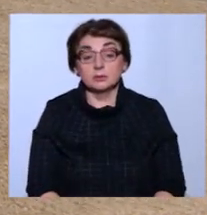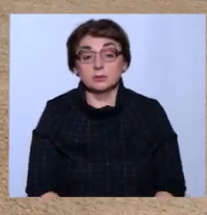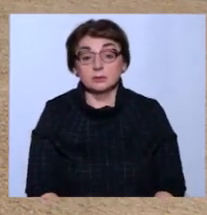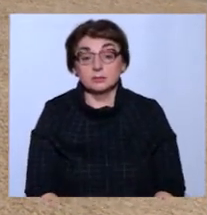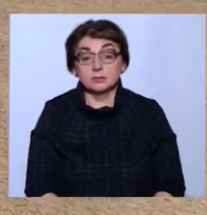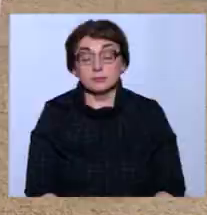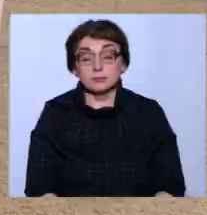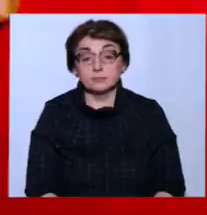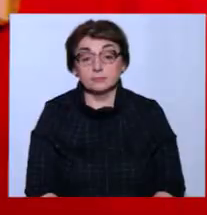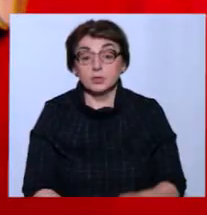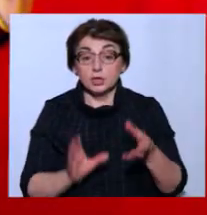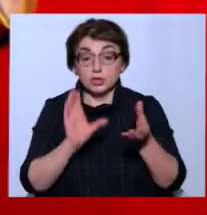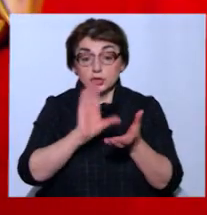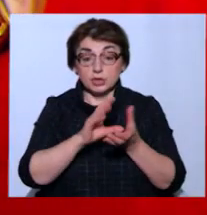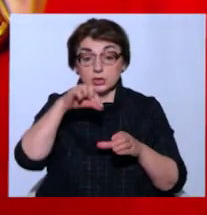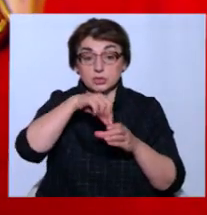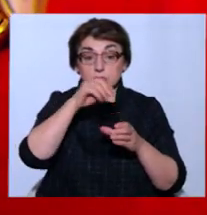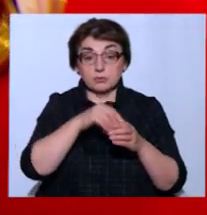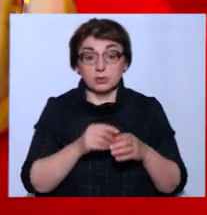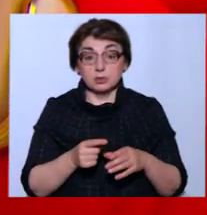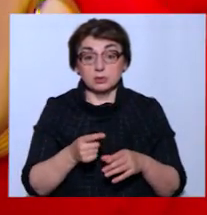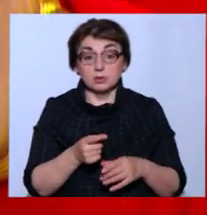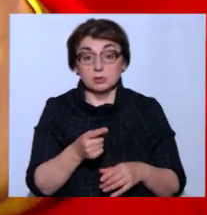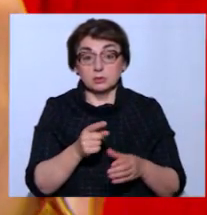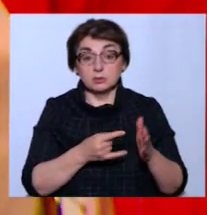რკინა ჭიქიდან. აი,